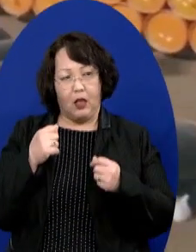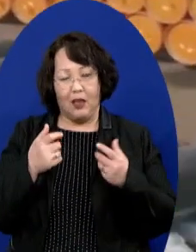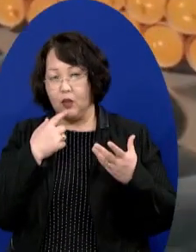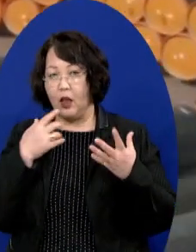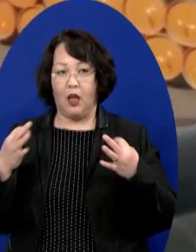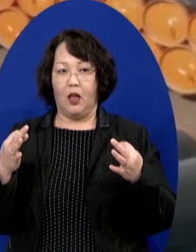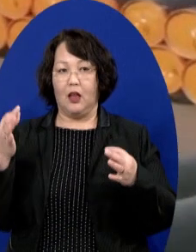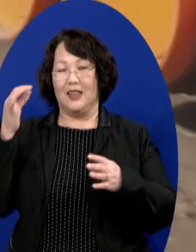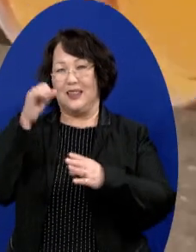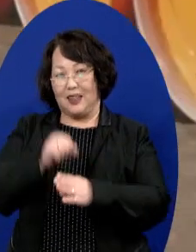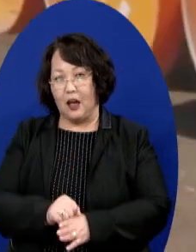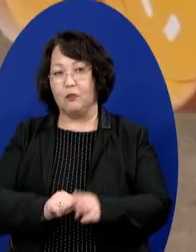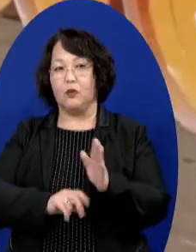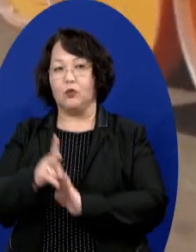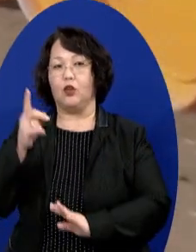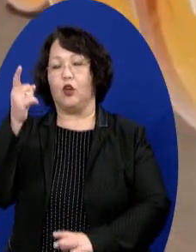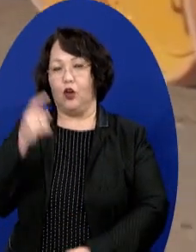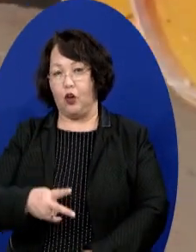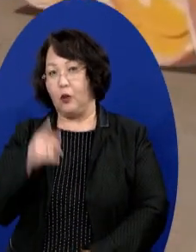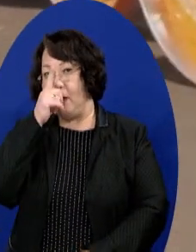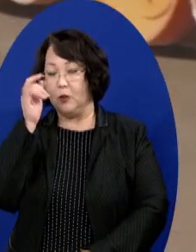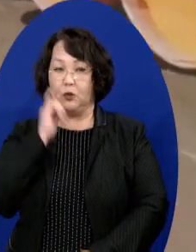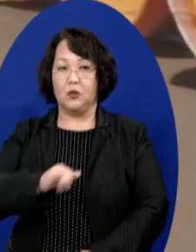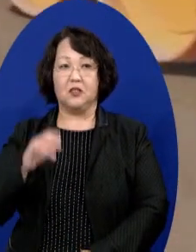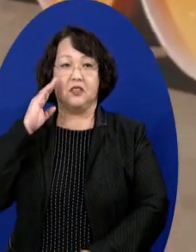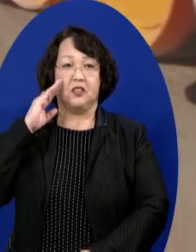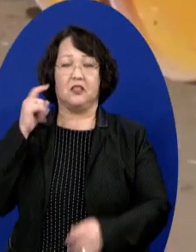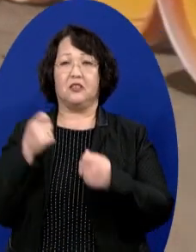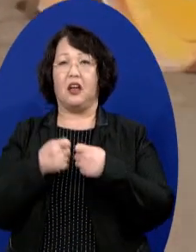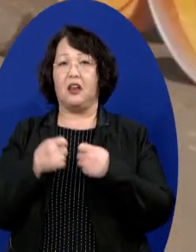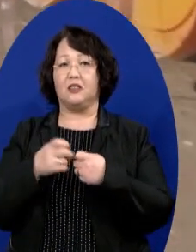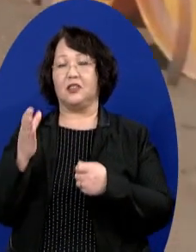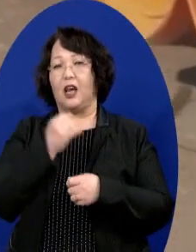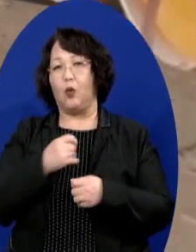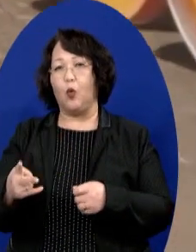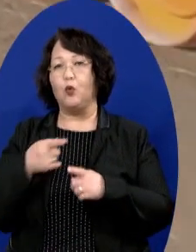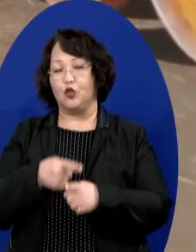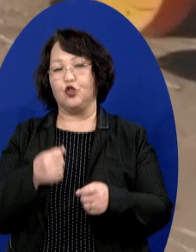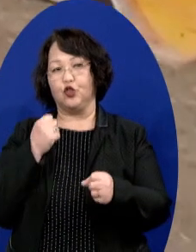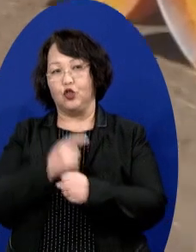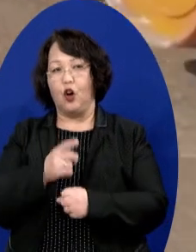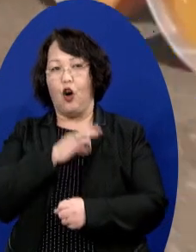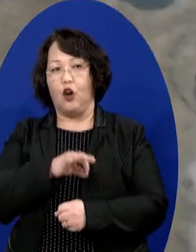дахин нэг дарамт болох талтайгаас гадна, за Оросын хувьд бол цэрэг дайны байдлыг санхүүжүүлэхэд шаардлагатай